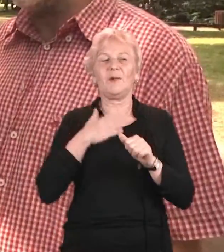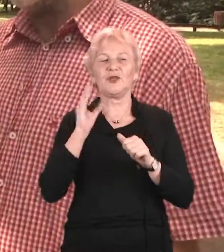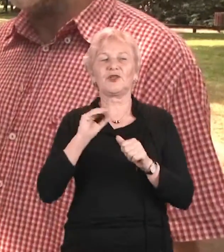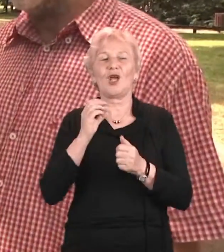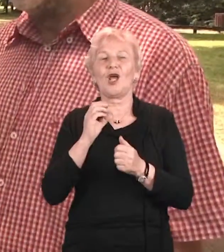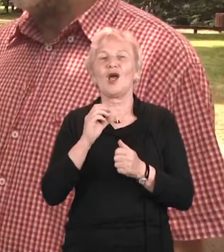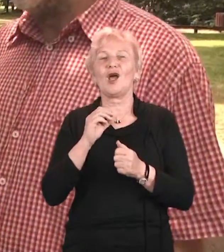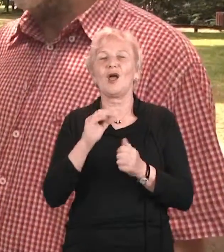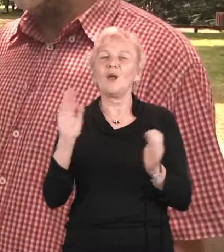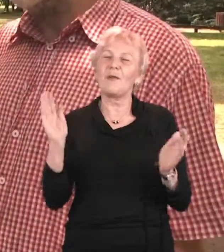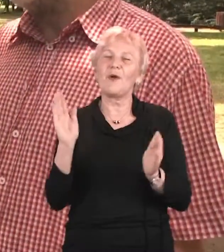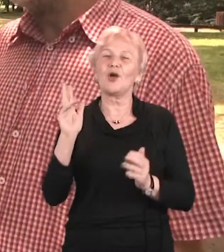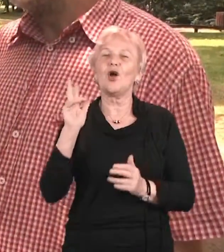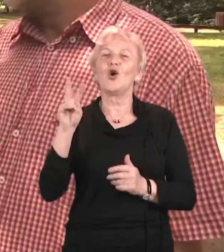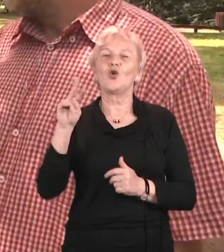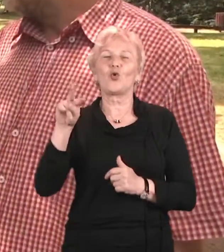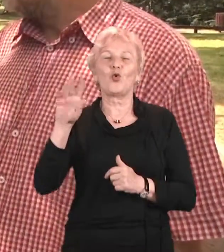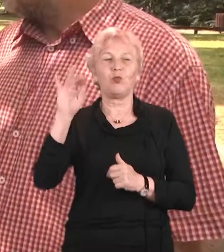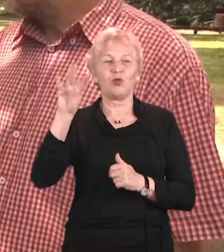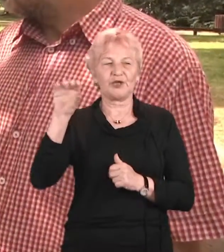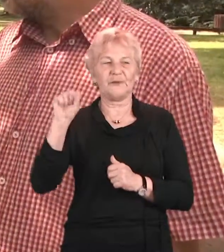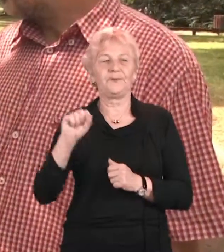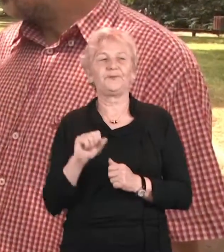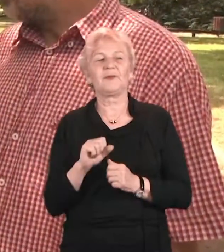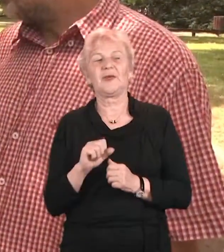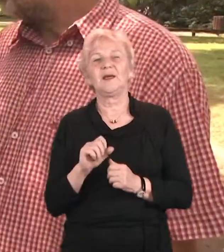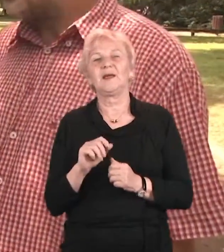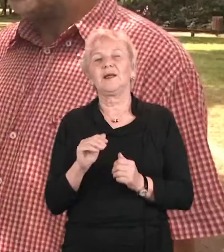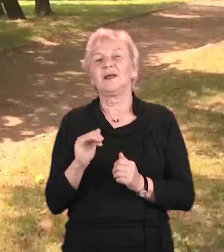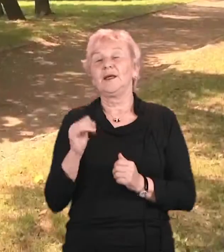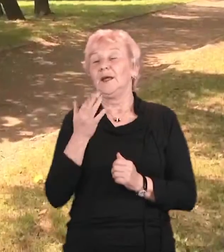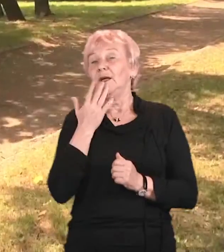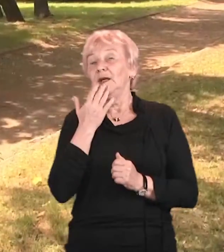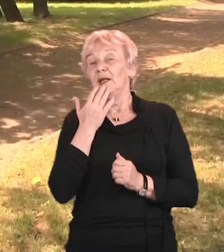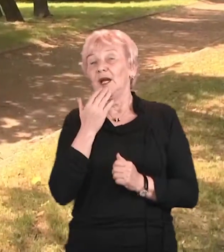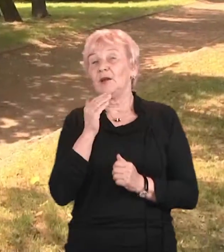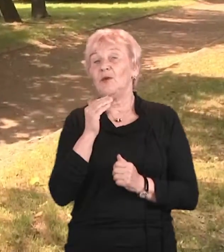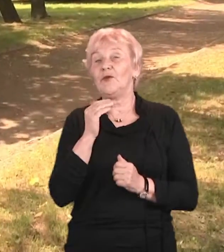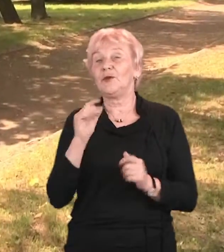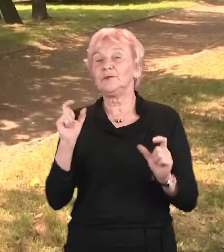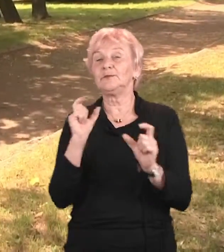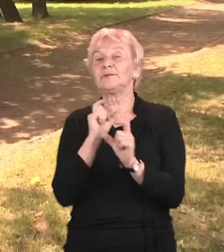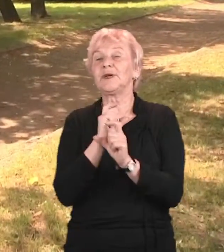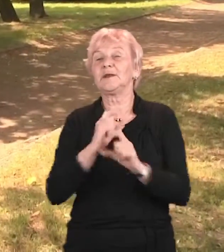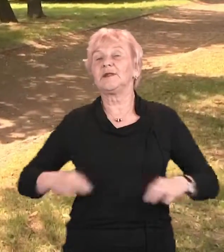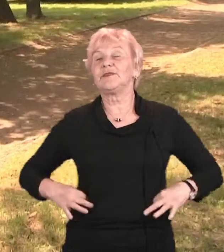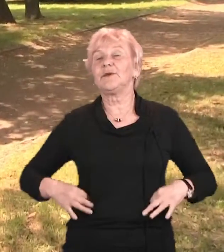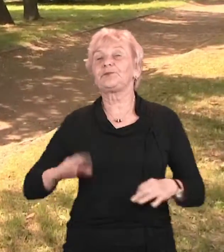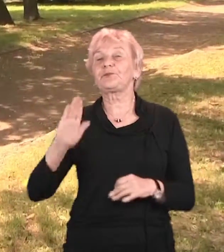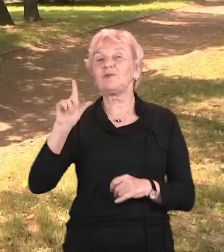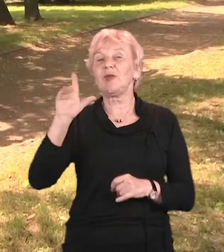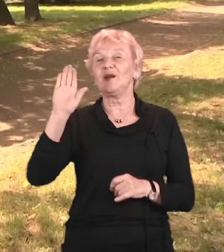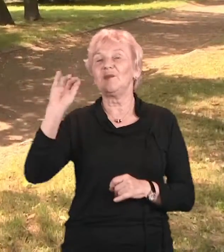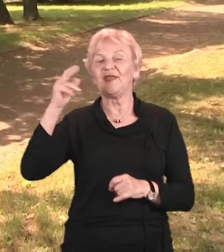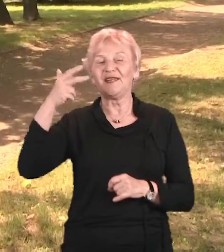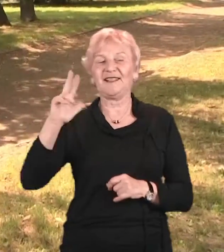mamy 7 dzieci przyjętych. No a nasze dzieci już są dorosłe. Jak przyznają państwo Bieniek, opieka nad dziećmi po przejściach